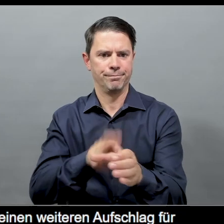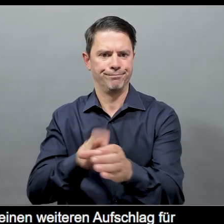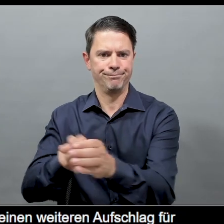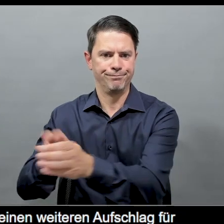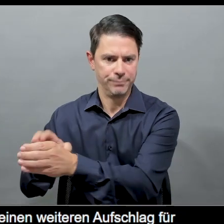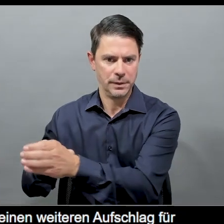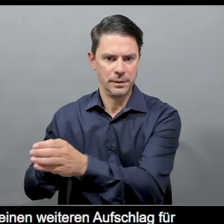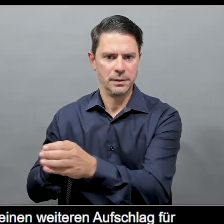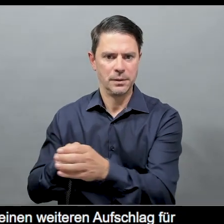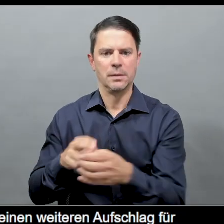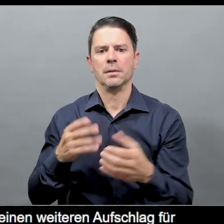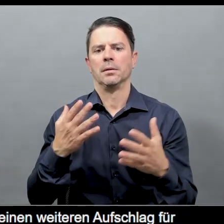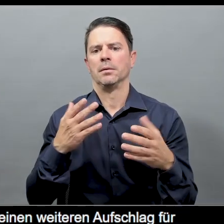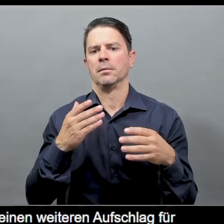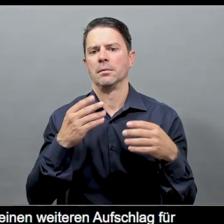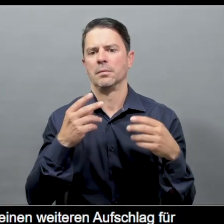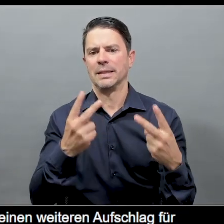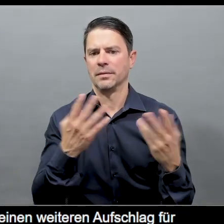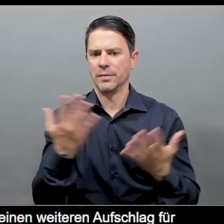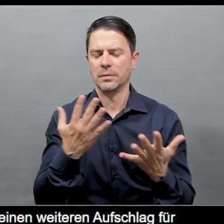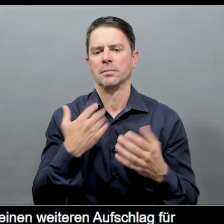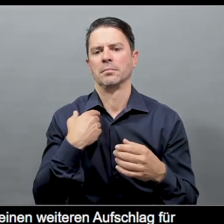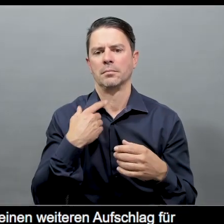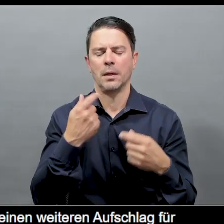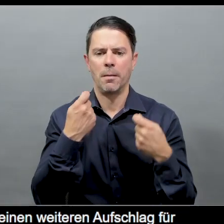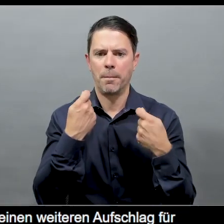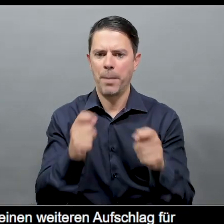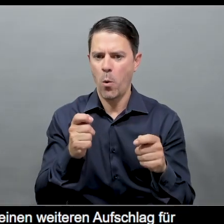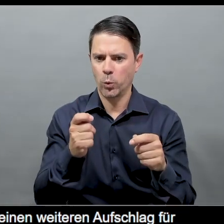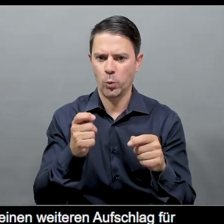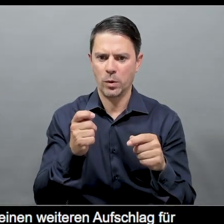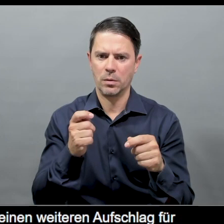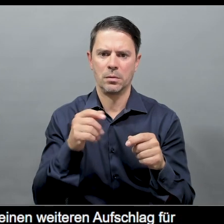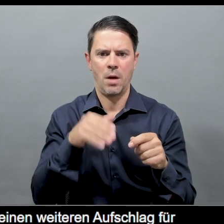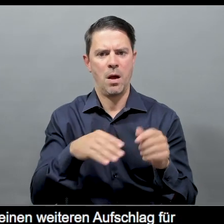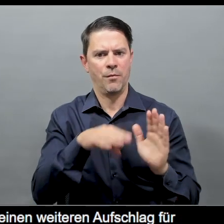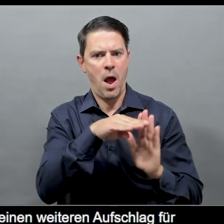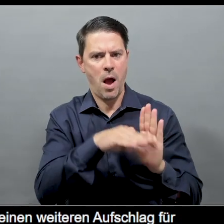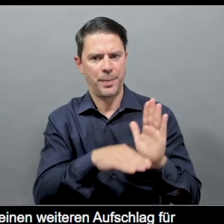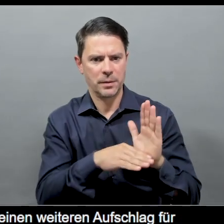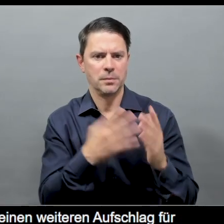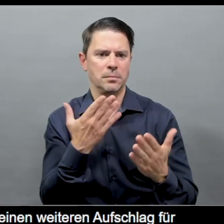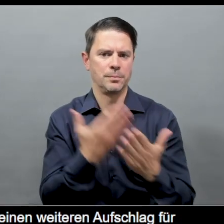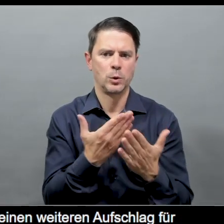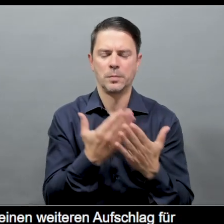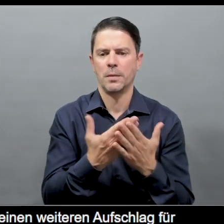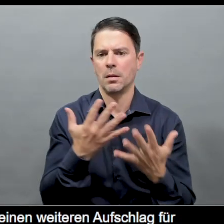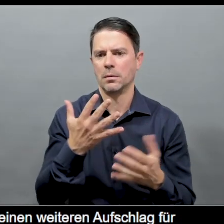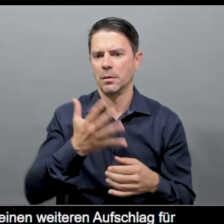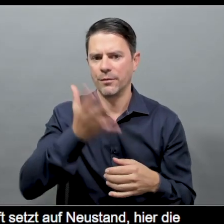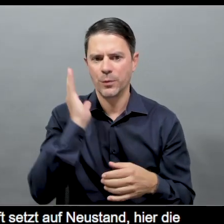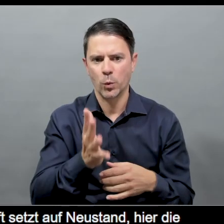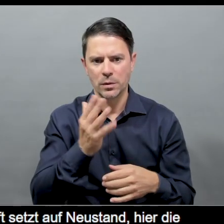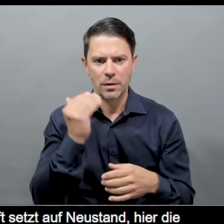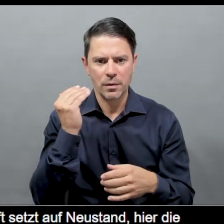Sohbahn oder durch andere Einflüsse sind davon 40 Prozent, müssen als geförderter Wohnraum entsprechend errichtet werden.